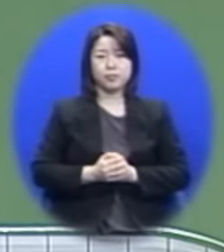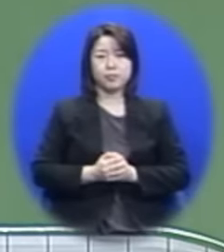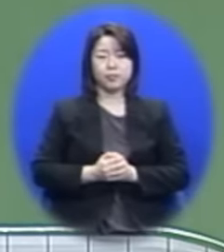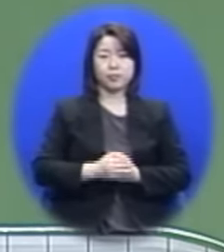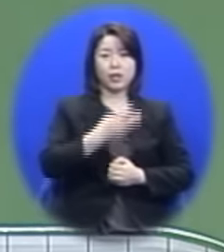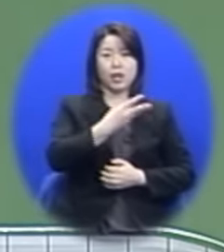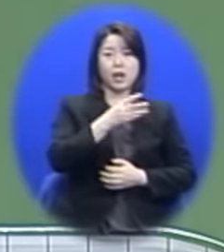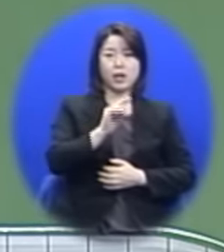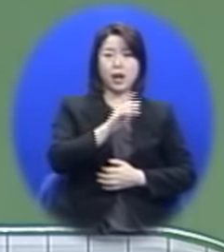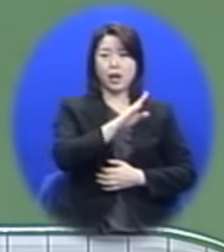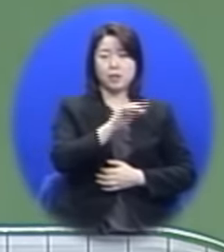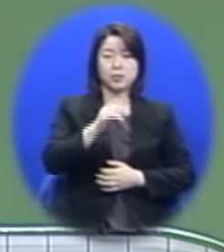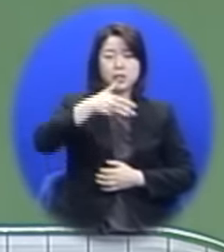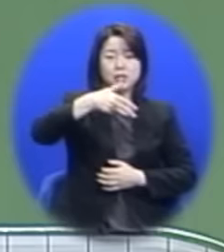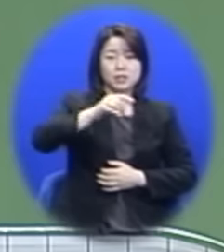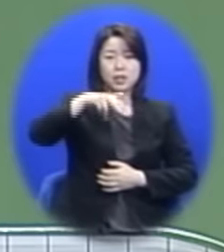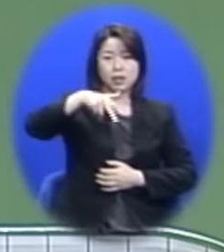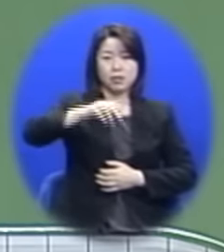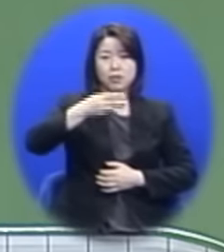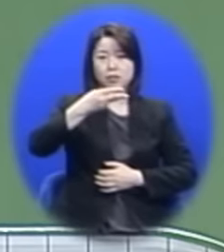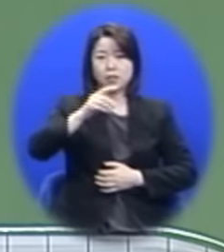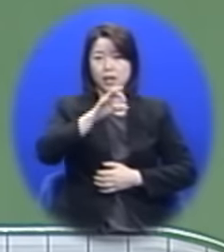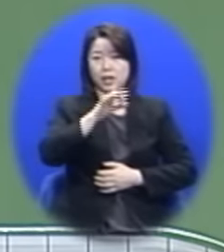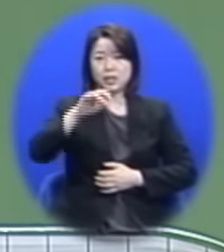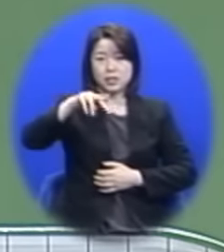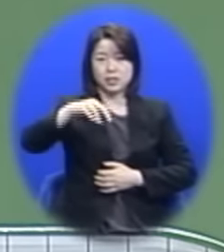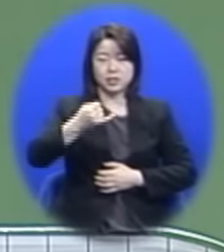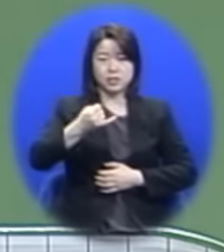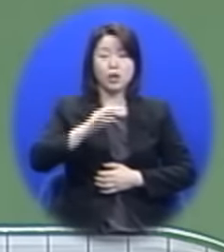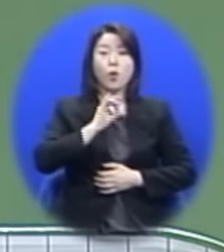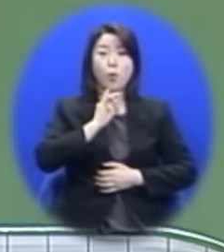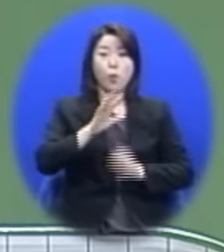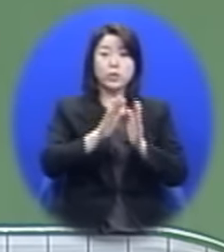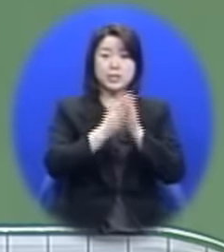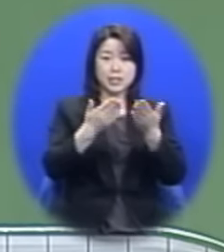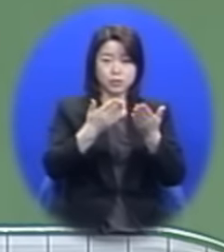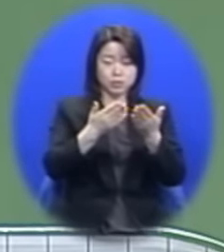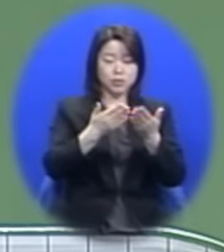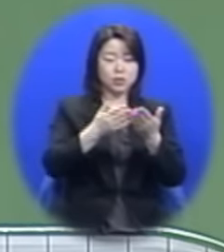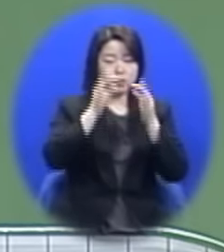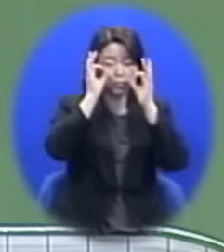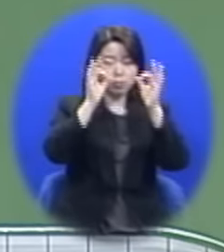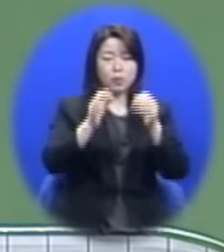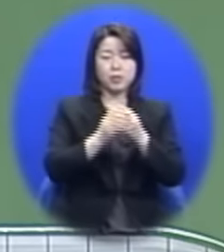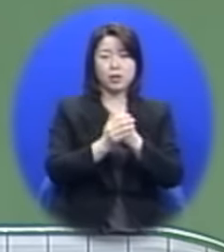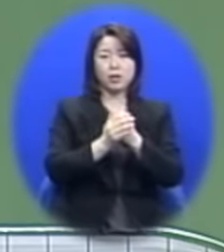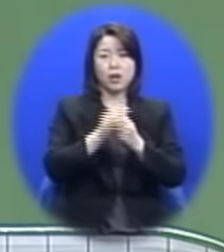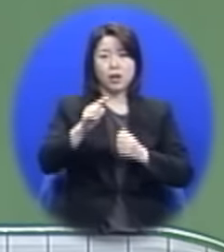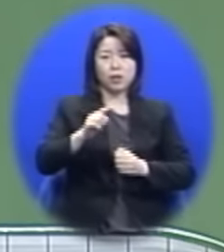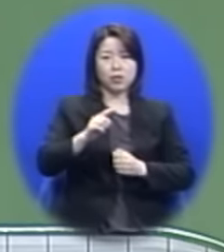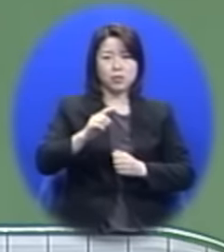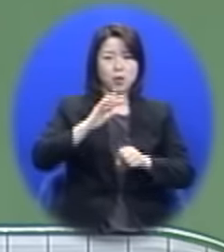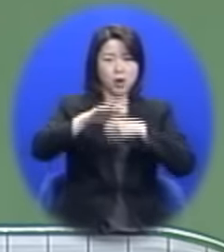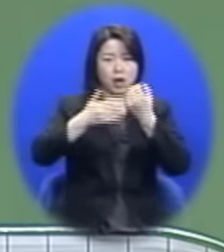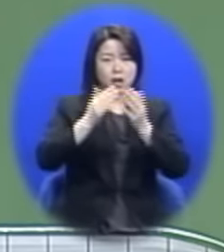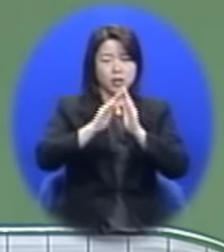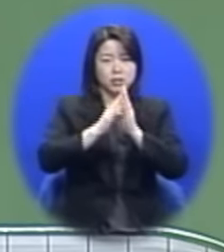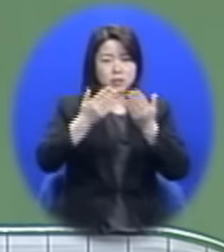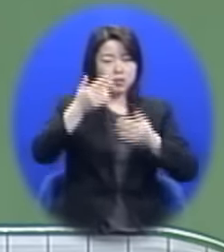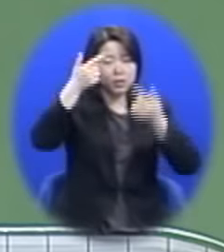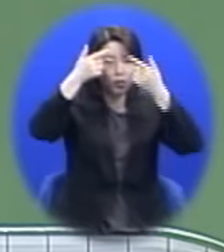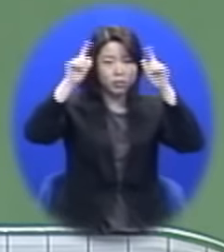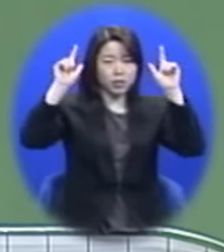라비 제커라이어스의 오직 예수에 보면, 거기 컬럼비아 성경대학원의 총장을 지냈던